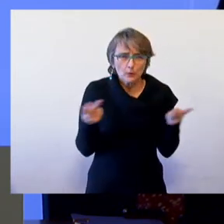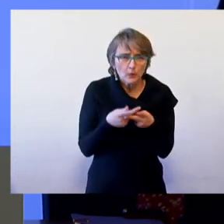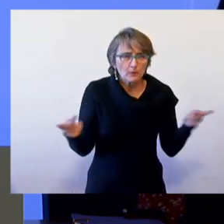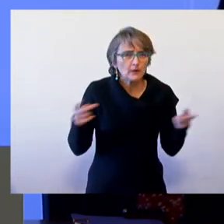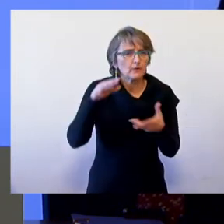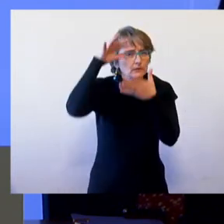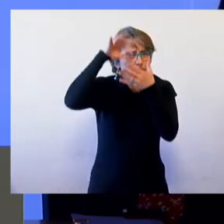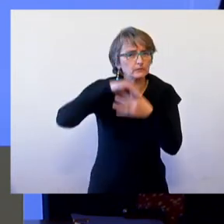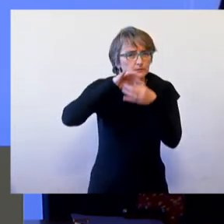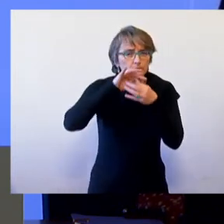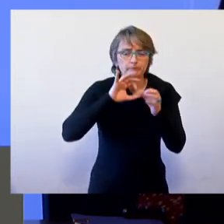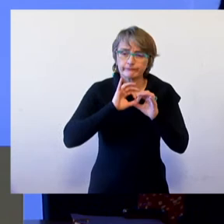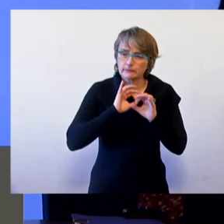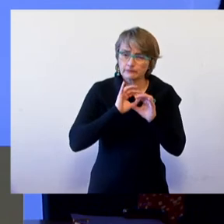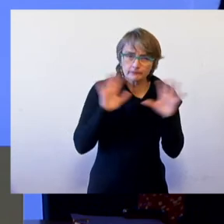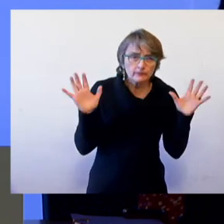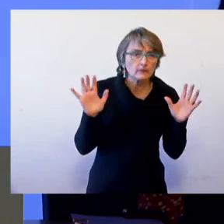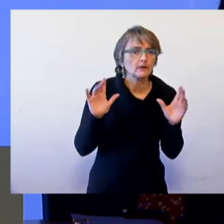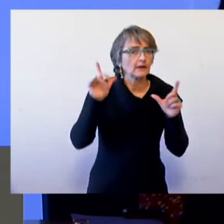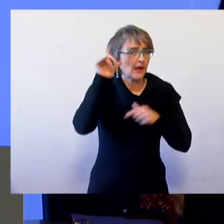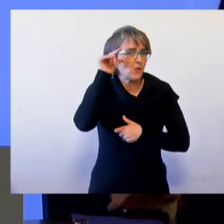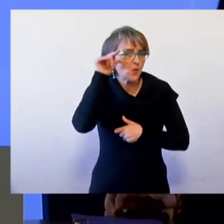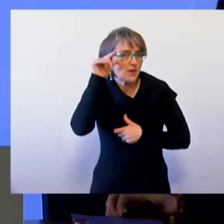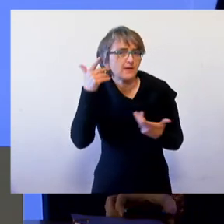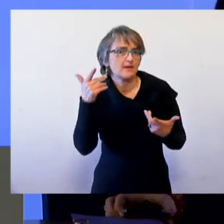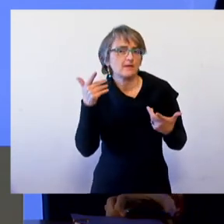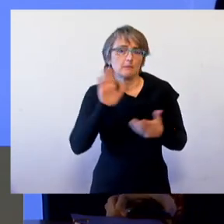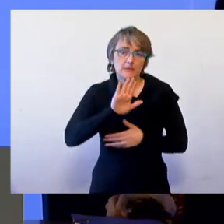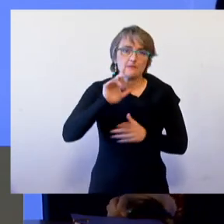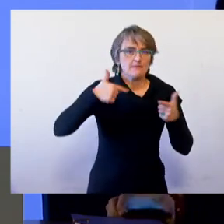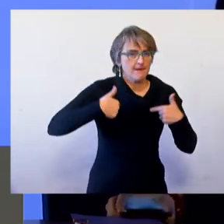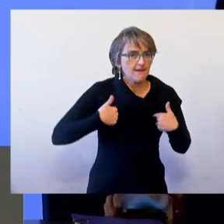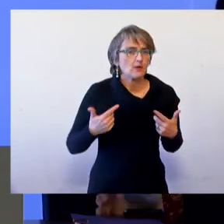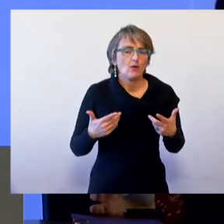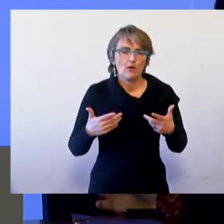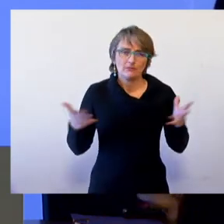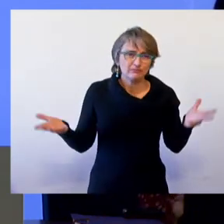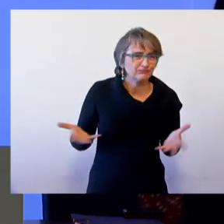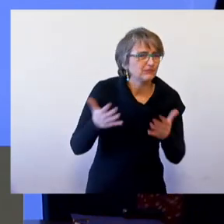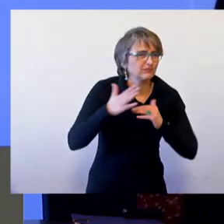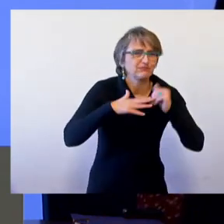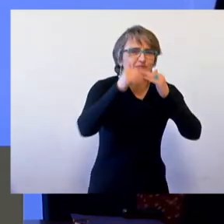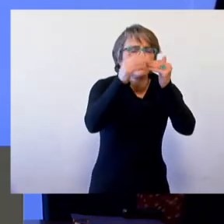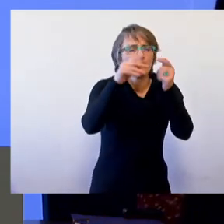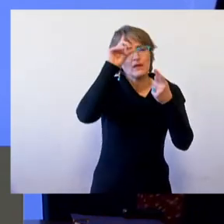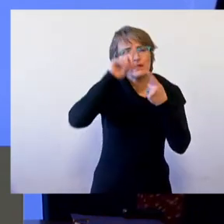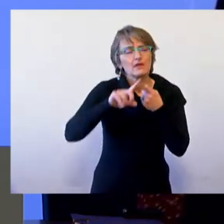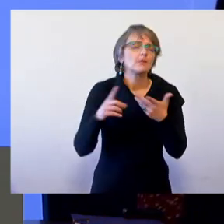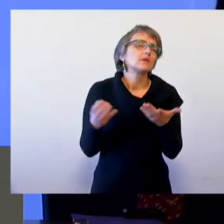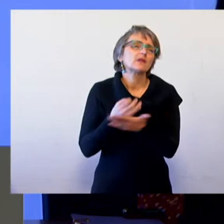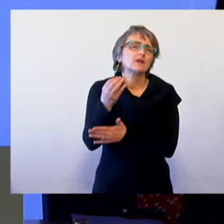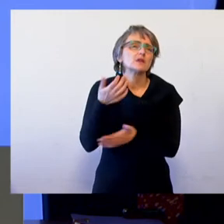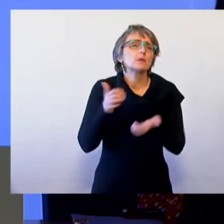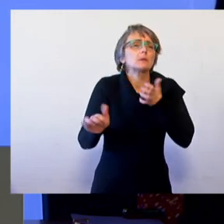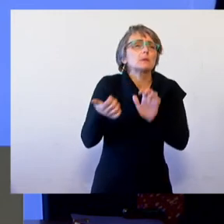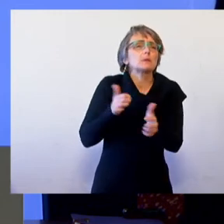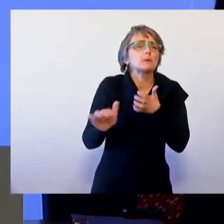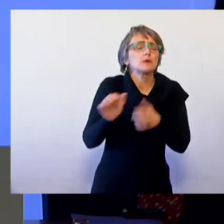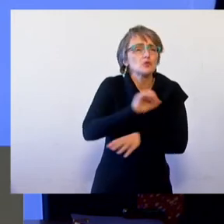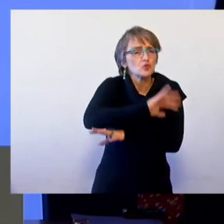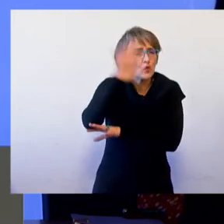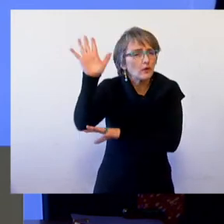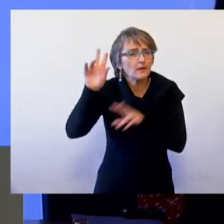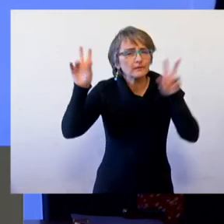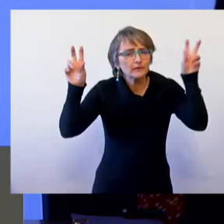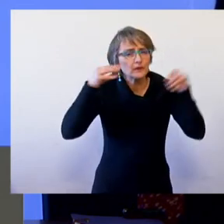qu'est l'école de la République. Et les stratégies d'évitement, le journal Le Monde, le journal La Presse Nationale a montré